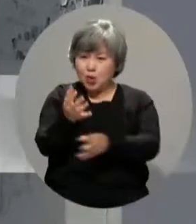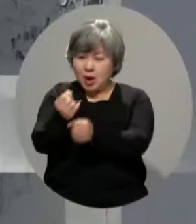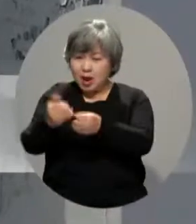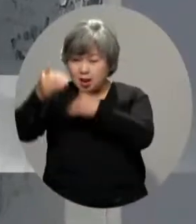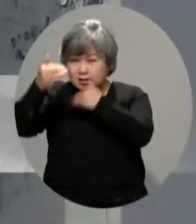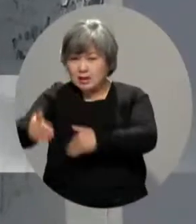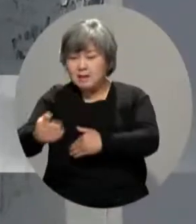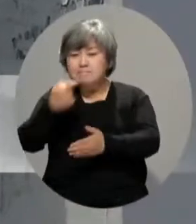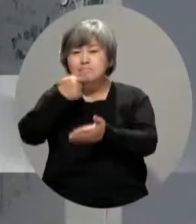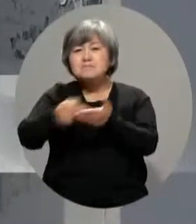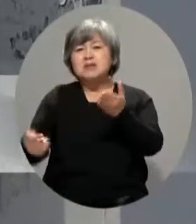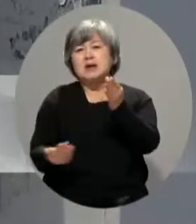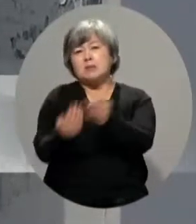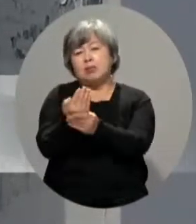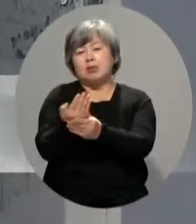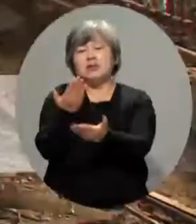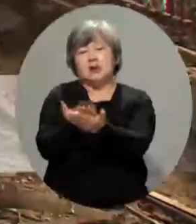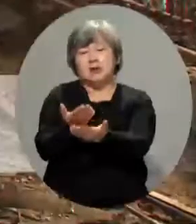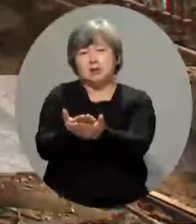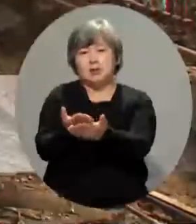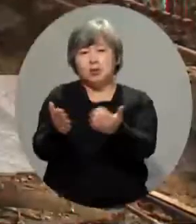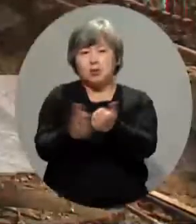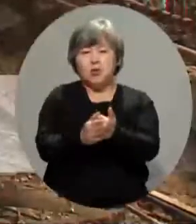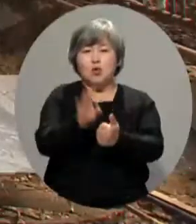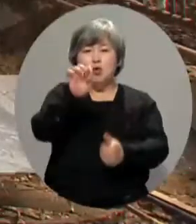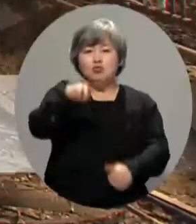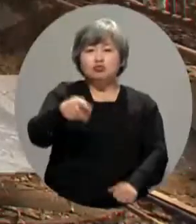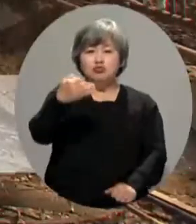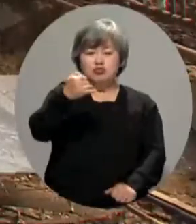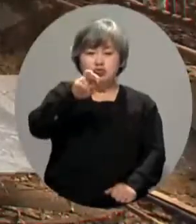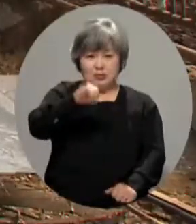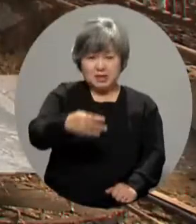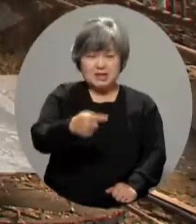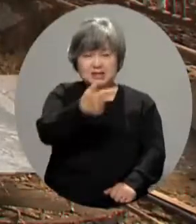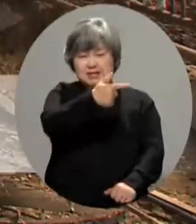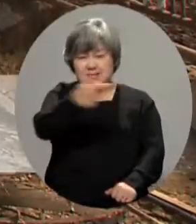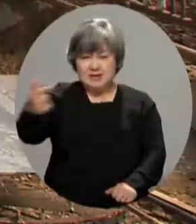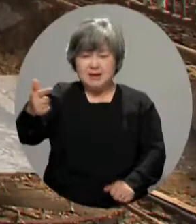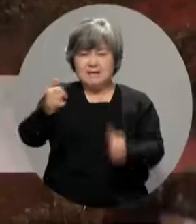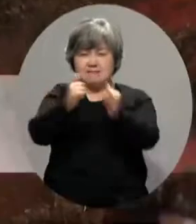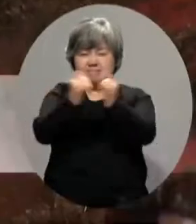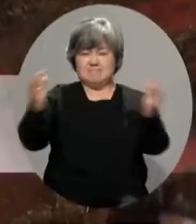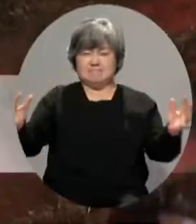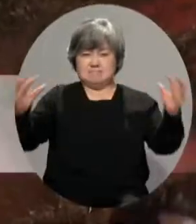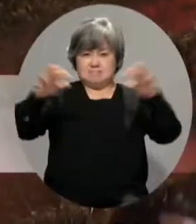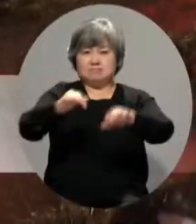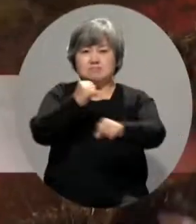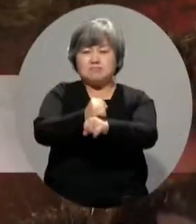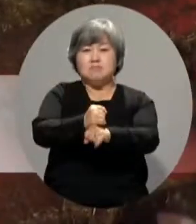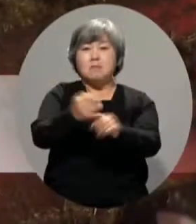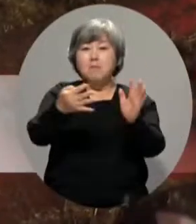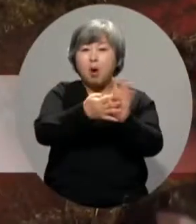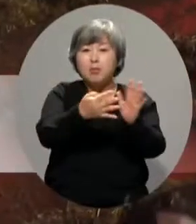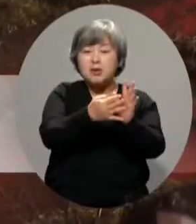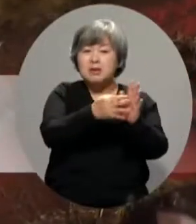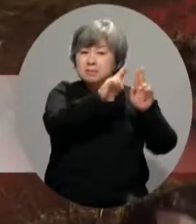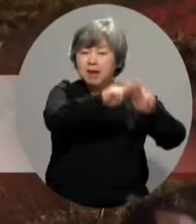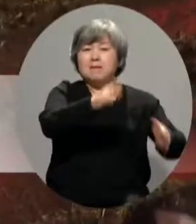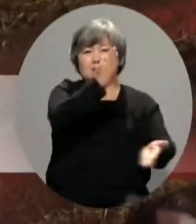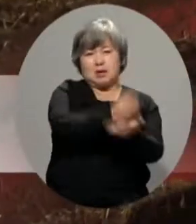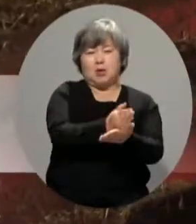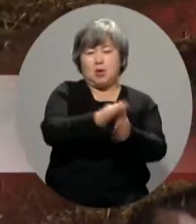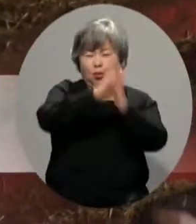피해 보상 등을 요구할 계획입니다. 프르밀 노조원들은 대국민 호소문을 통해 법인 청산 없이 직원